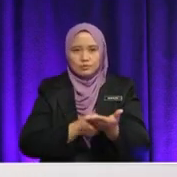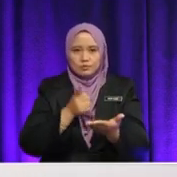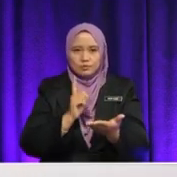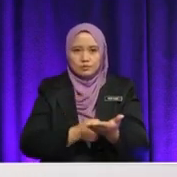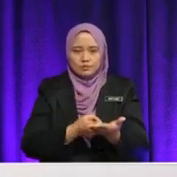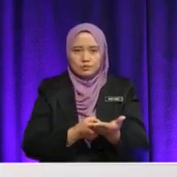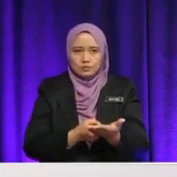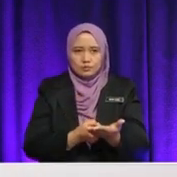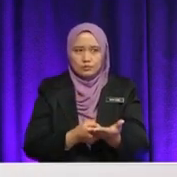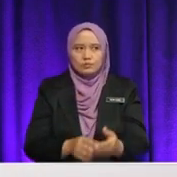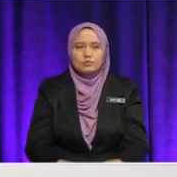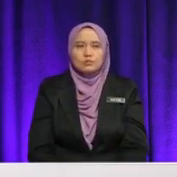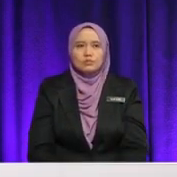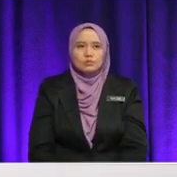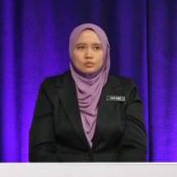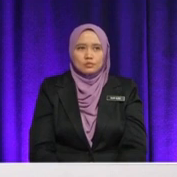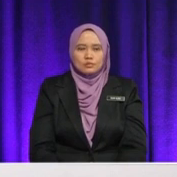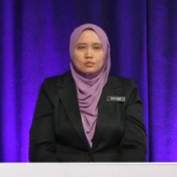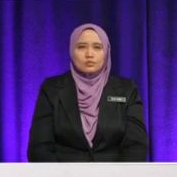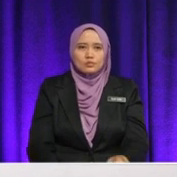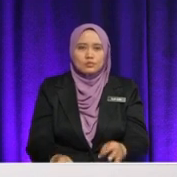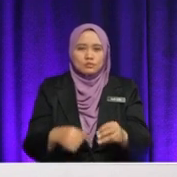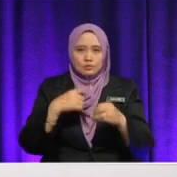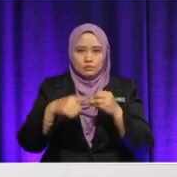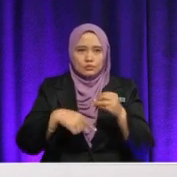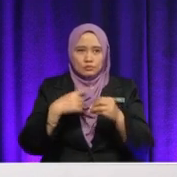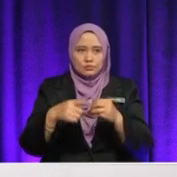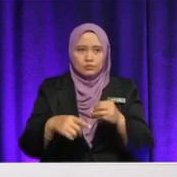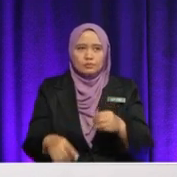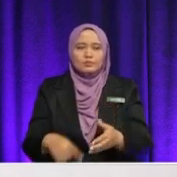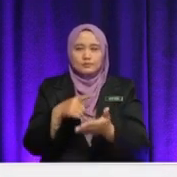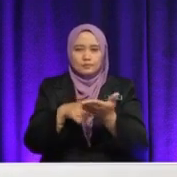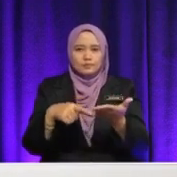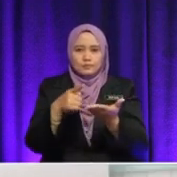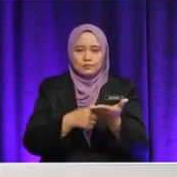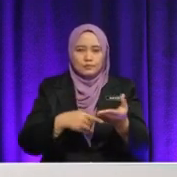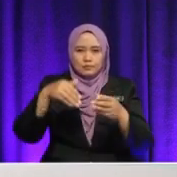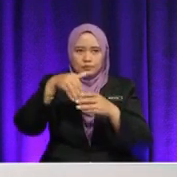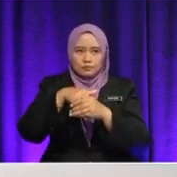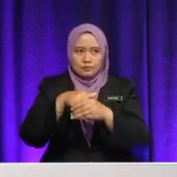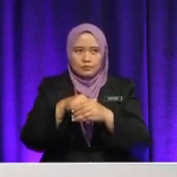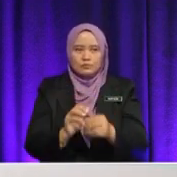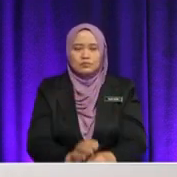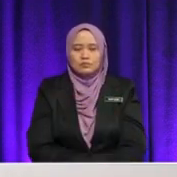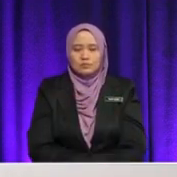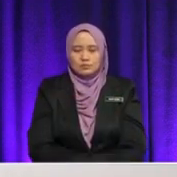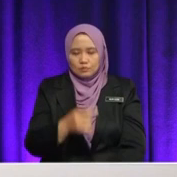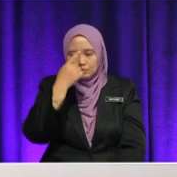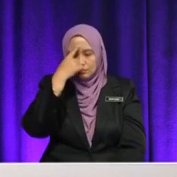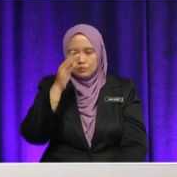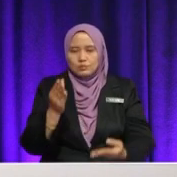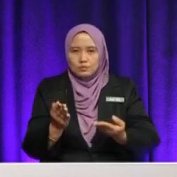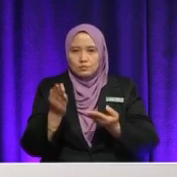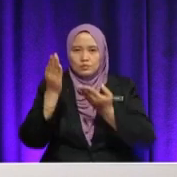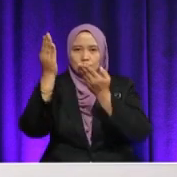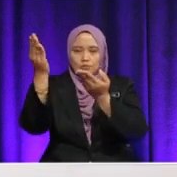berkaitan pilihan rayek Selain itu penumpukan khawatir Fase ini juga dapat mencegah k secara